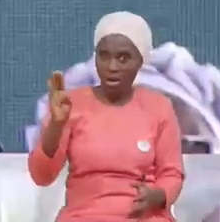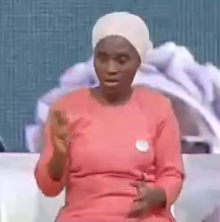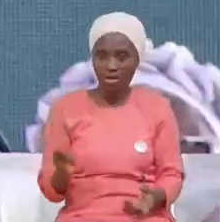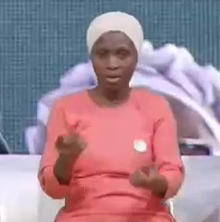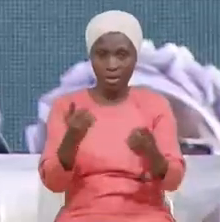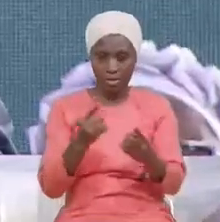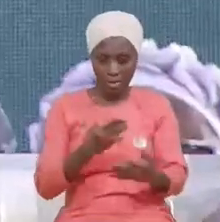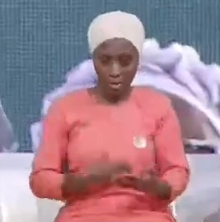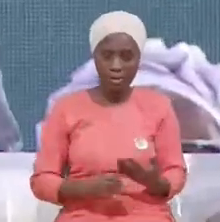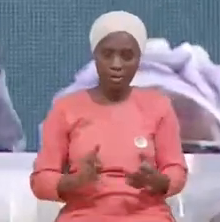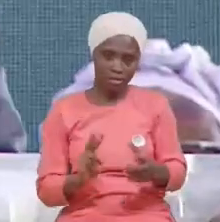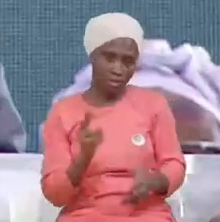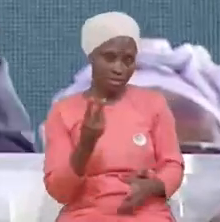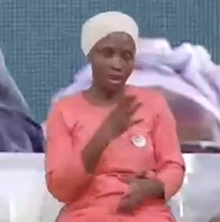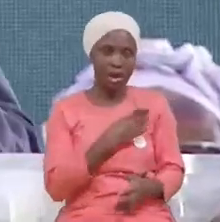temps-là,